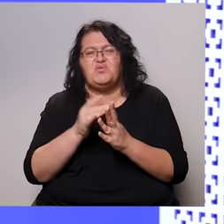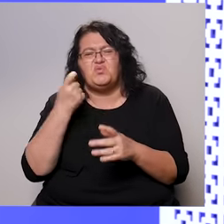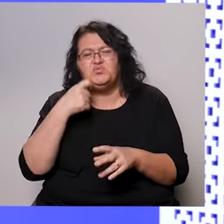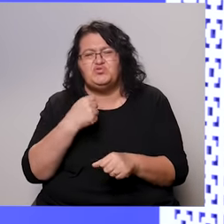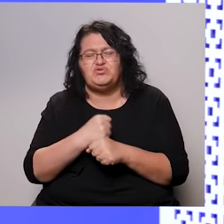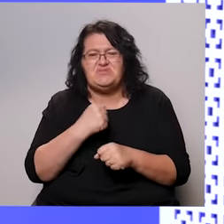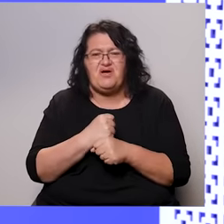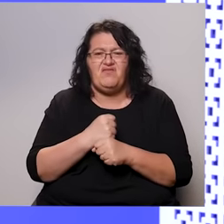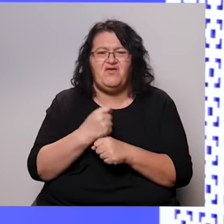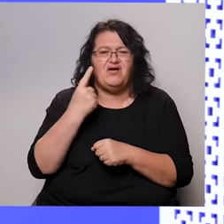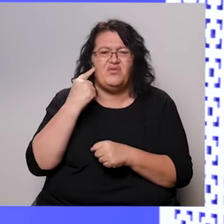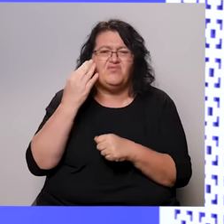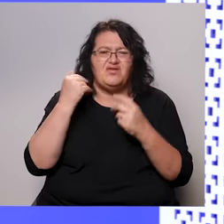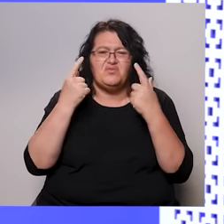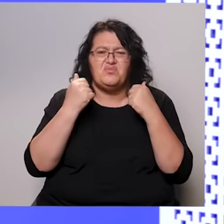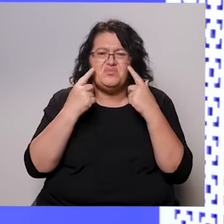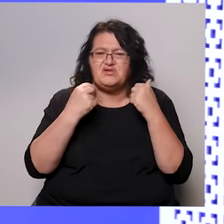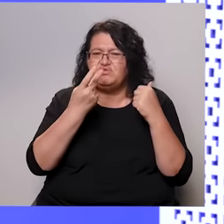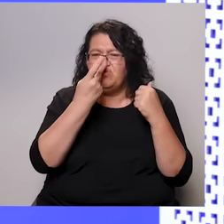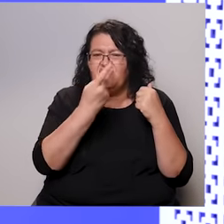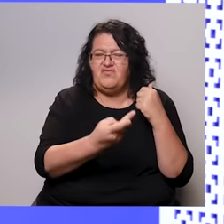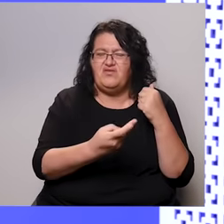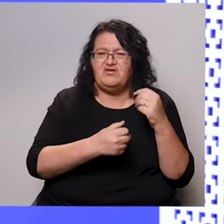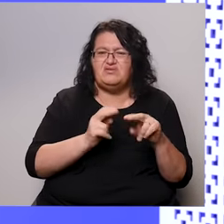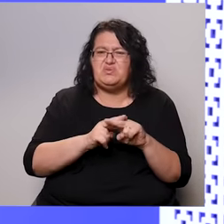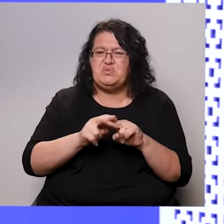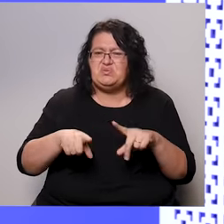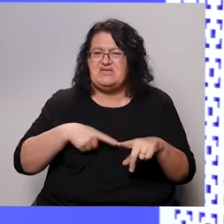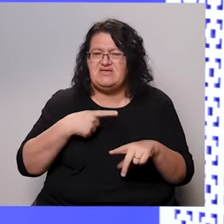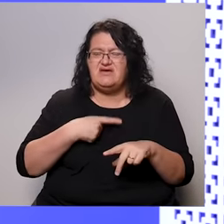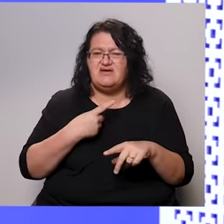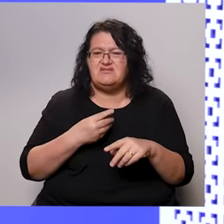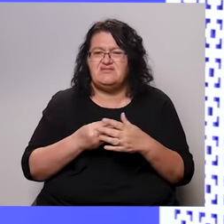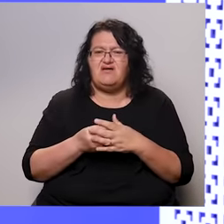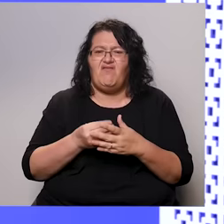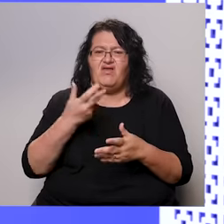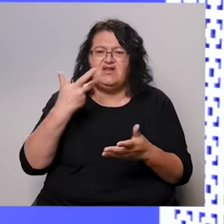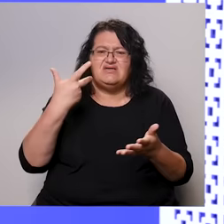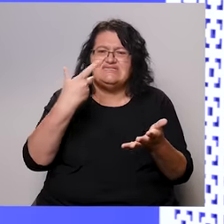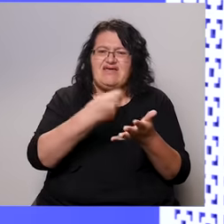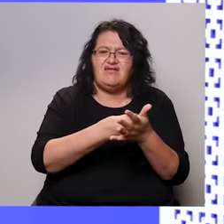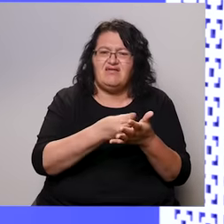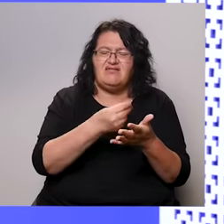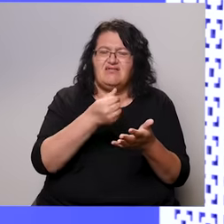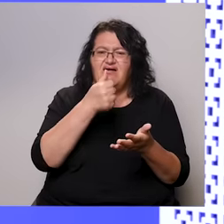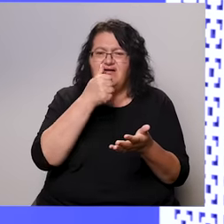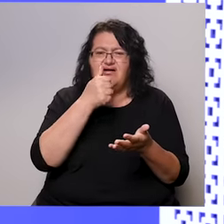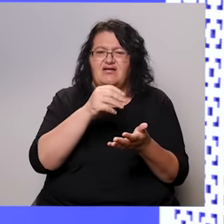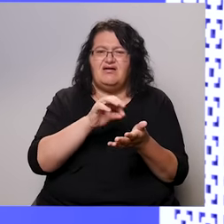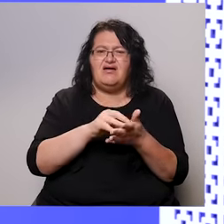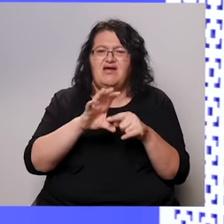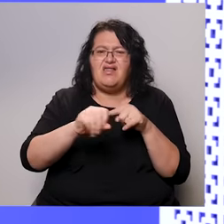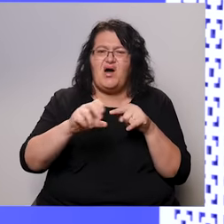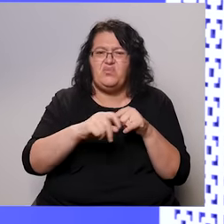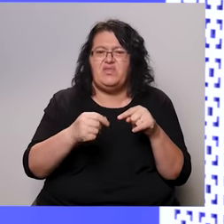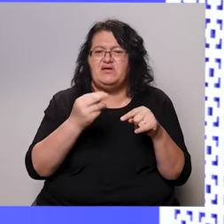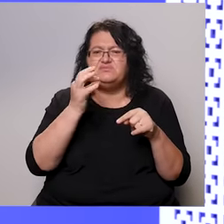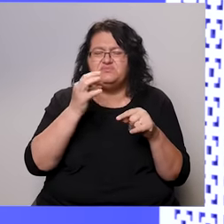să fac. Aud fata cum plânge, o văd acolo în ce situație este. O hrănesc cu siringa, îi dădeau cu siringa lapte, pentru că nu